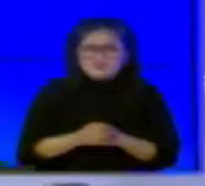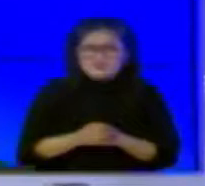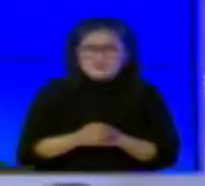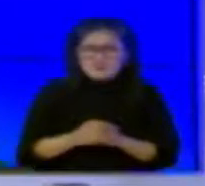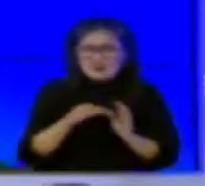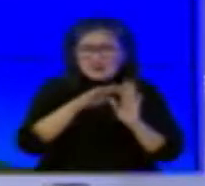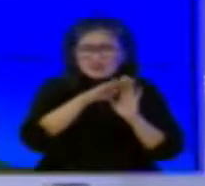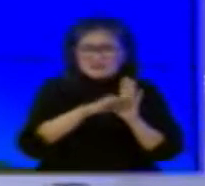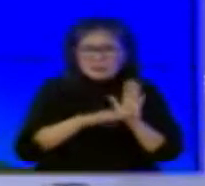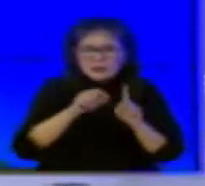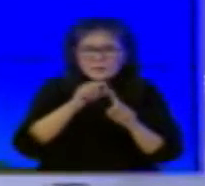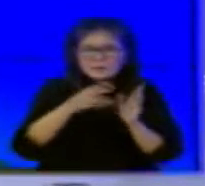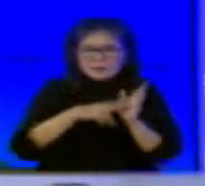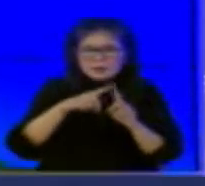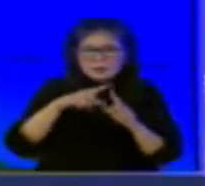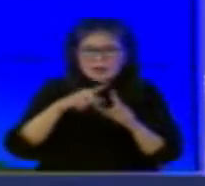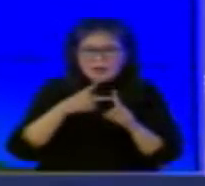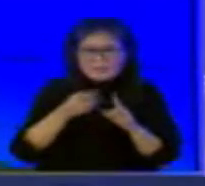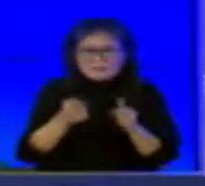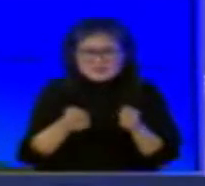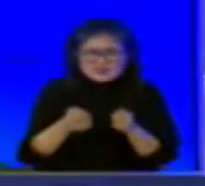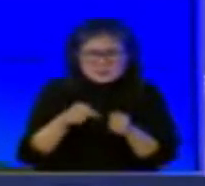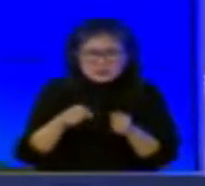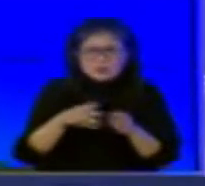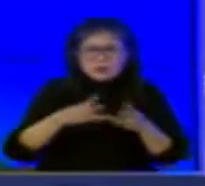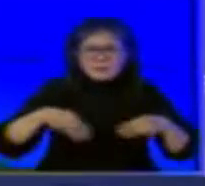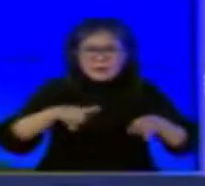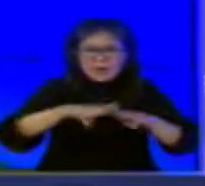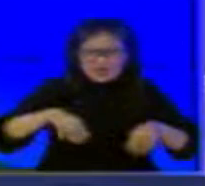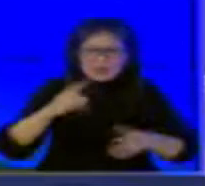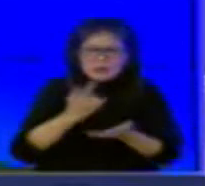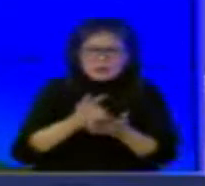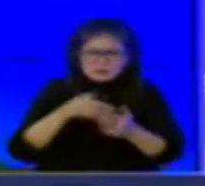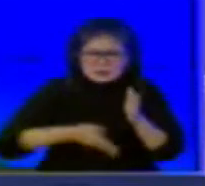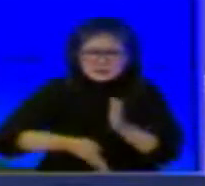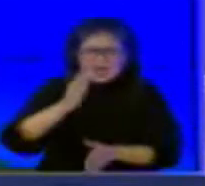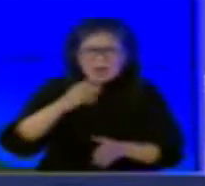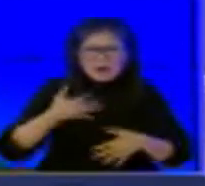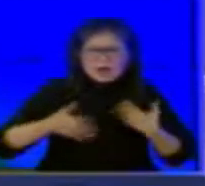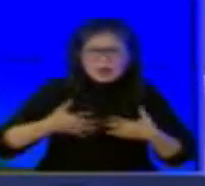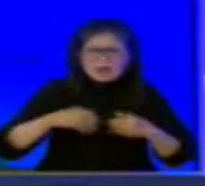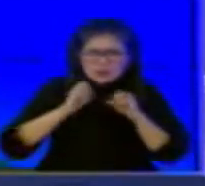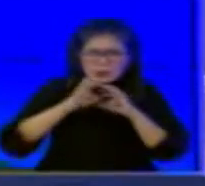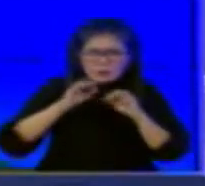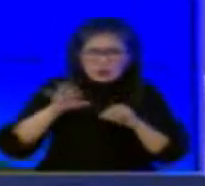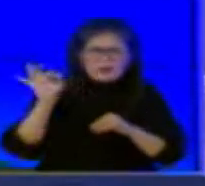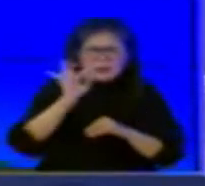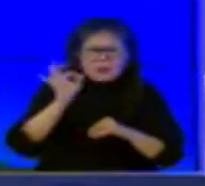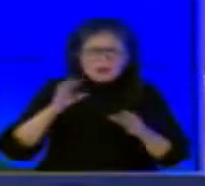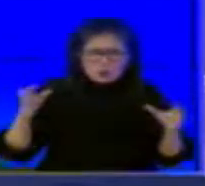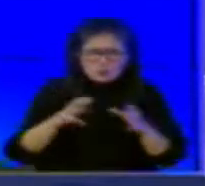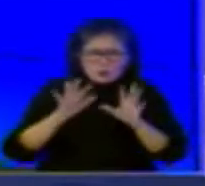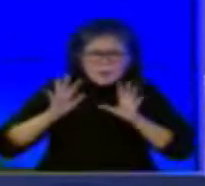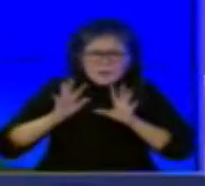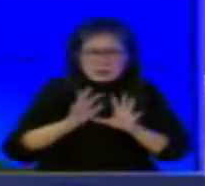Pemirsa, acara pentahbisan Uskup Ruteng di Manggarai NTT tetap digelar di tengah kekhawatiran dan imbauan untuk tidak diadakannya perkumpulan